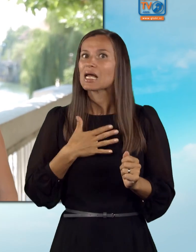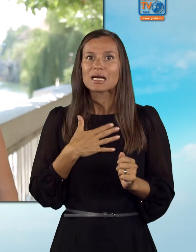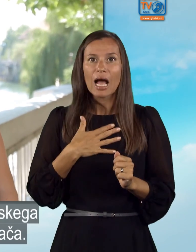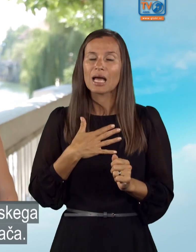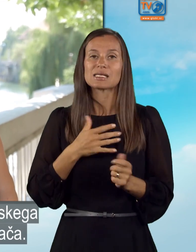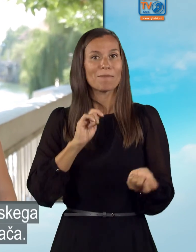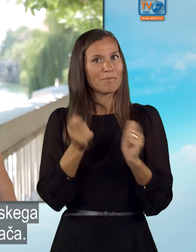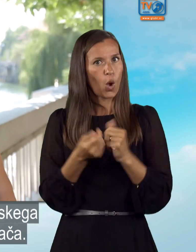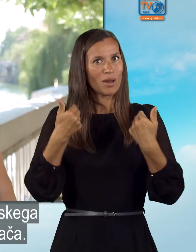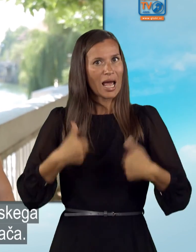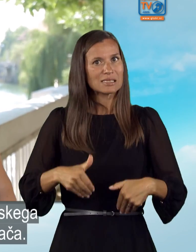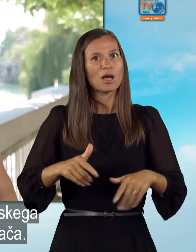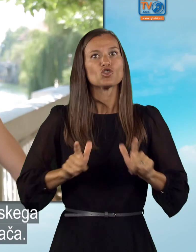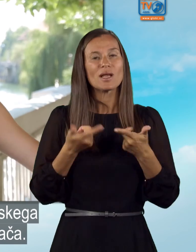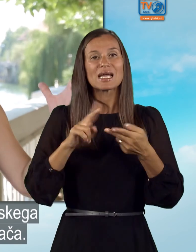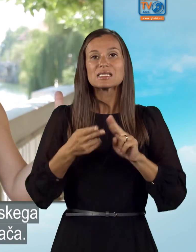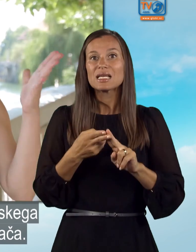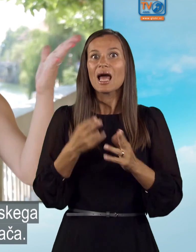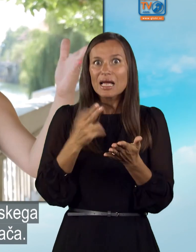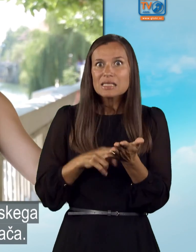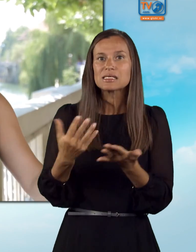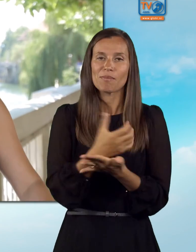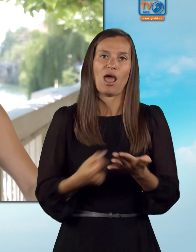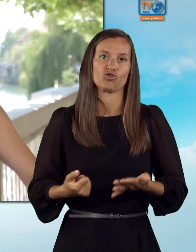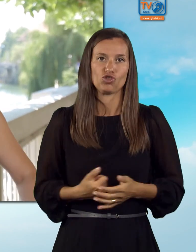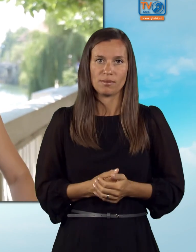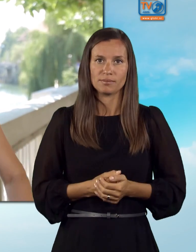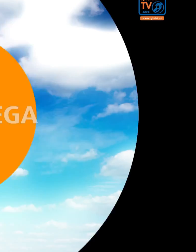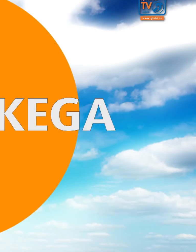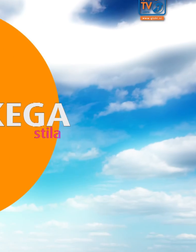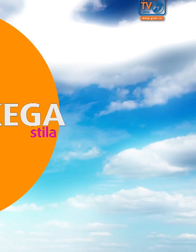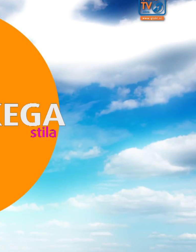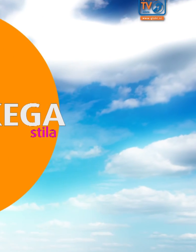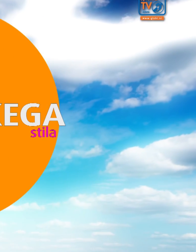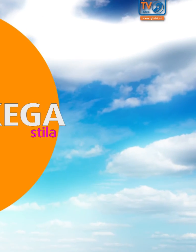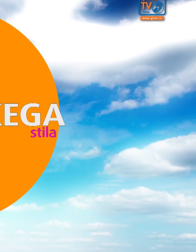nam pravzaprav preobrazba življenjskega stila dejansko splača.